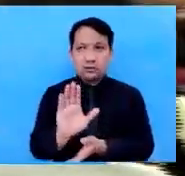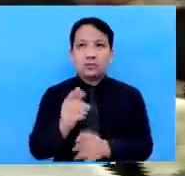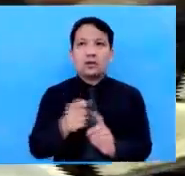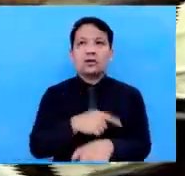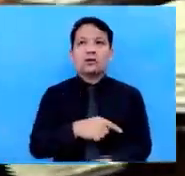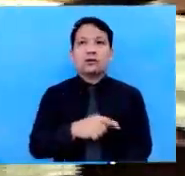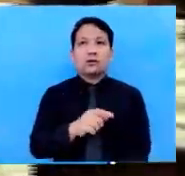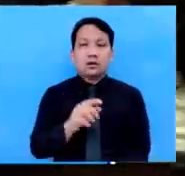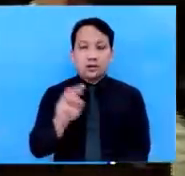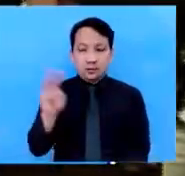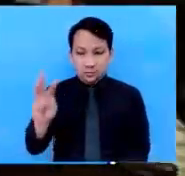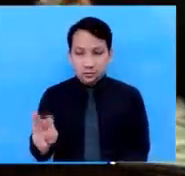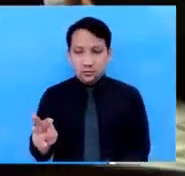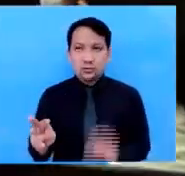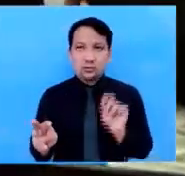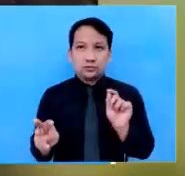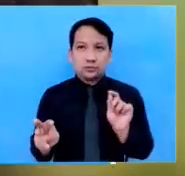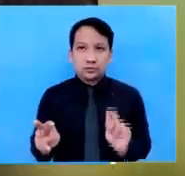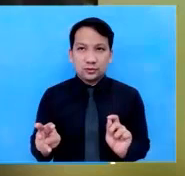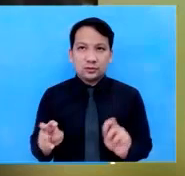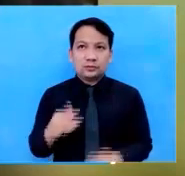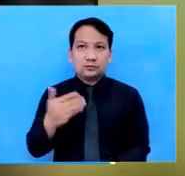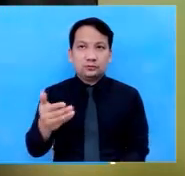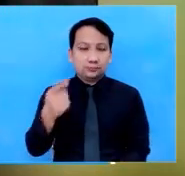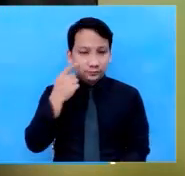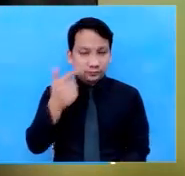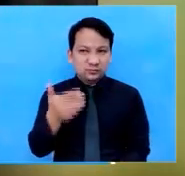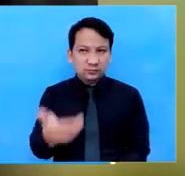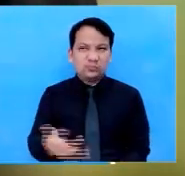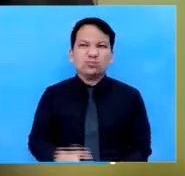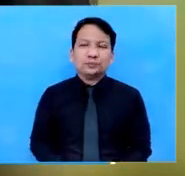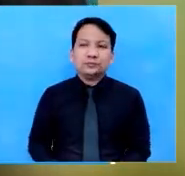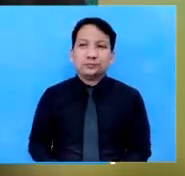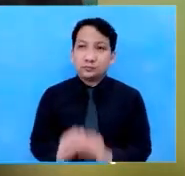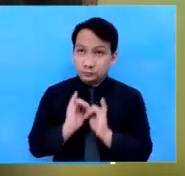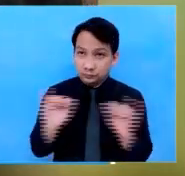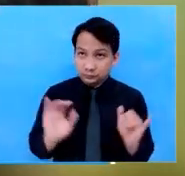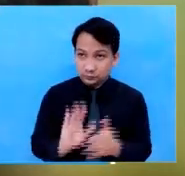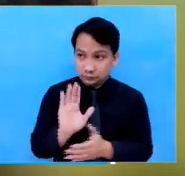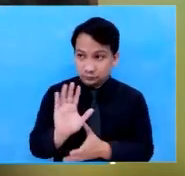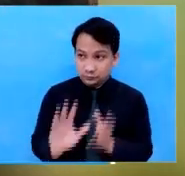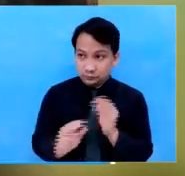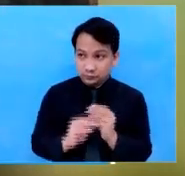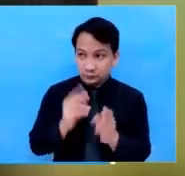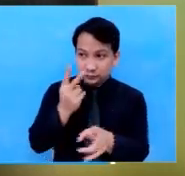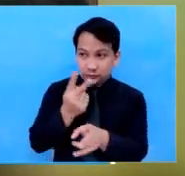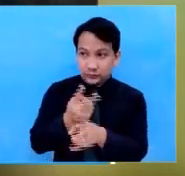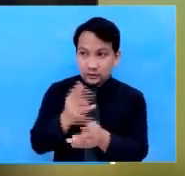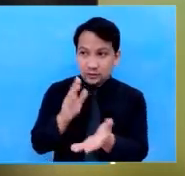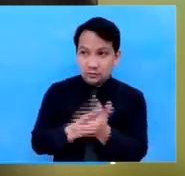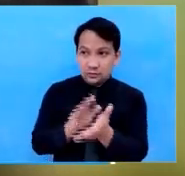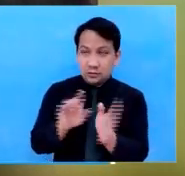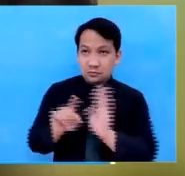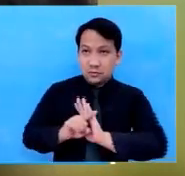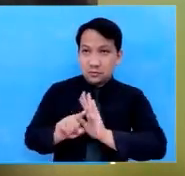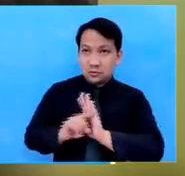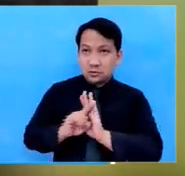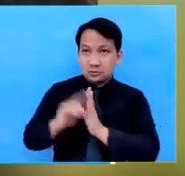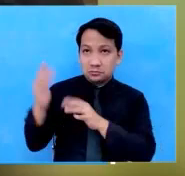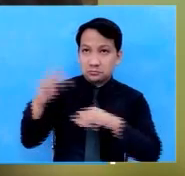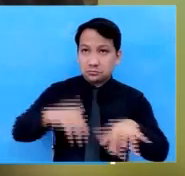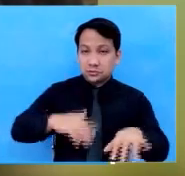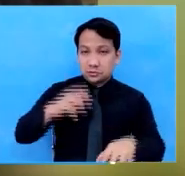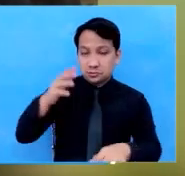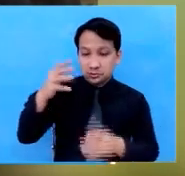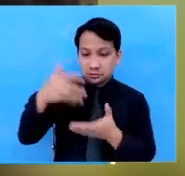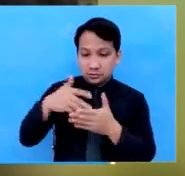Miyerkules hanggang Huwebes. Gretchen? Diyan din ba sa paaralan na yan, pinagbabawal din yung pagpasok ng mga magulang sa loob ng eskwelahan? Kasi